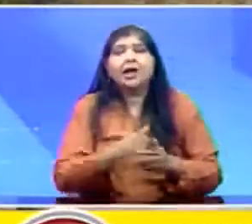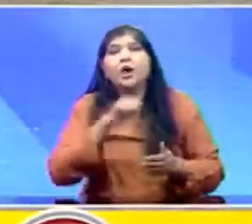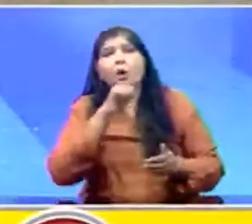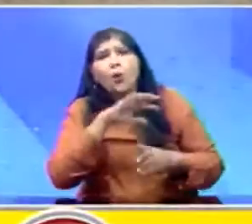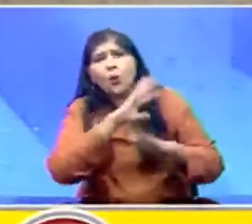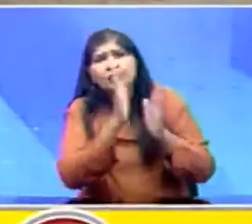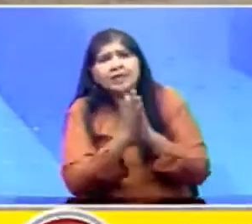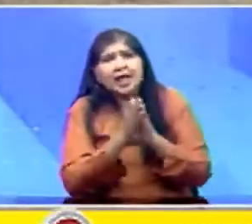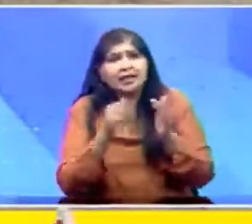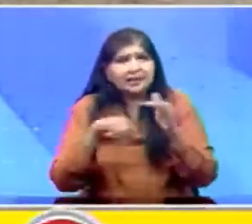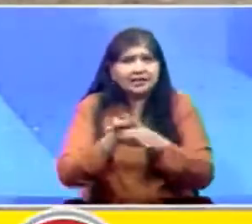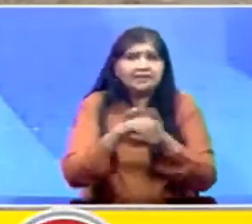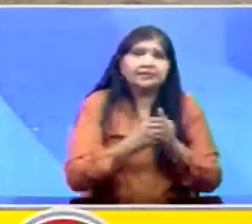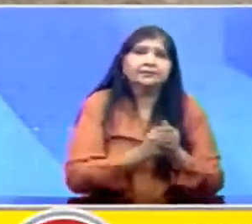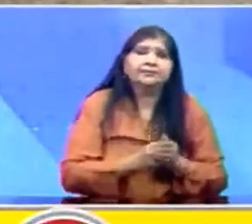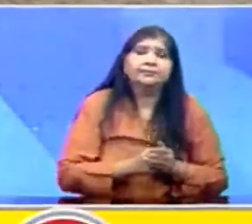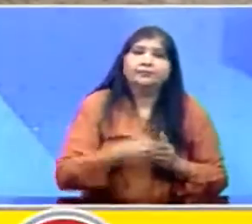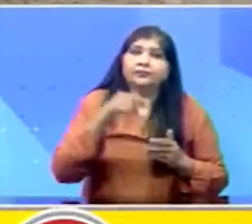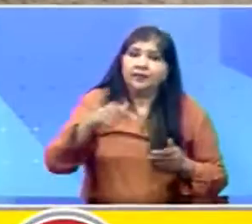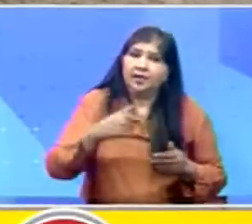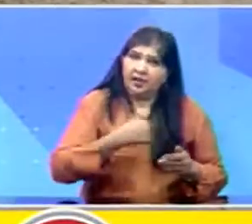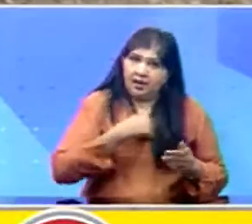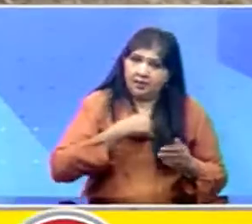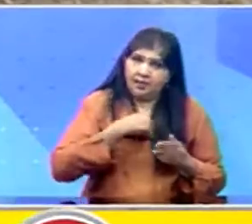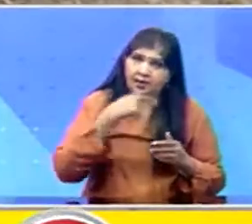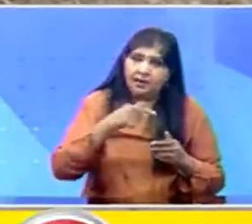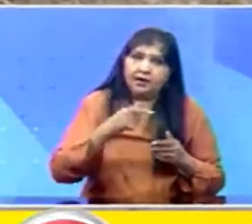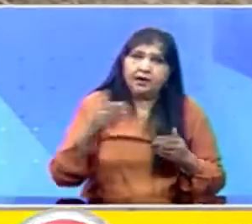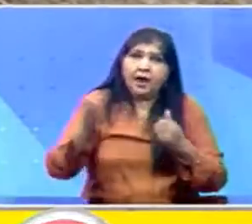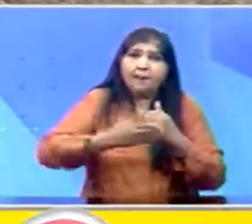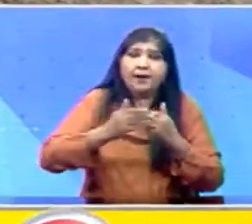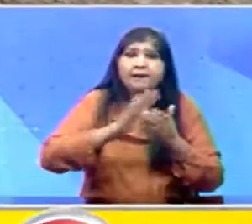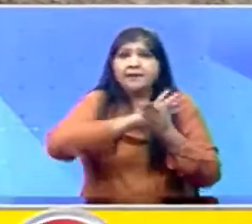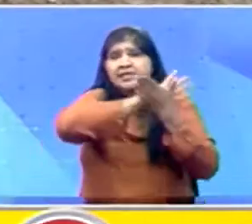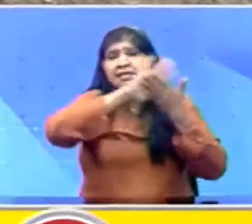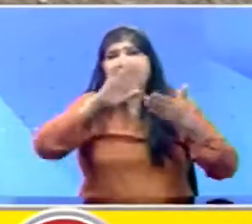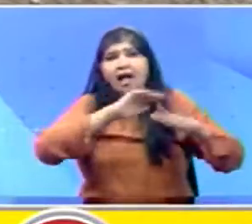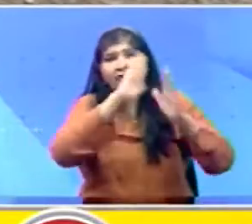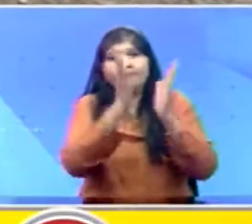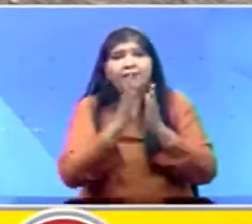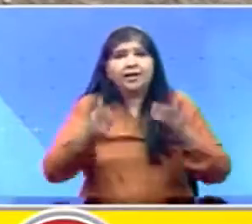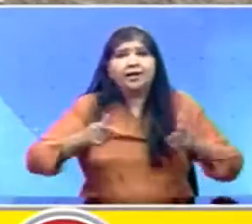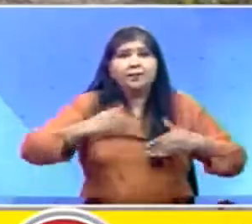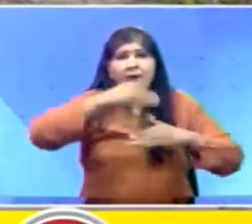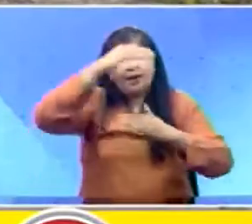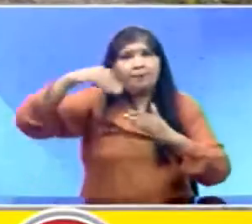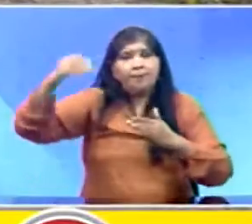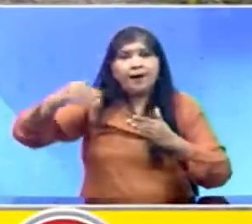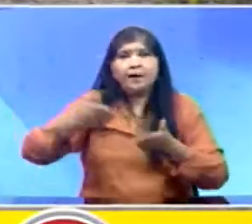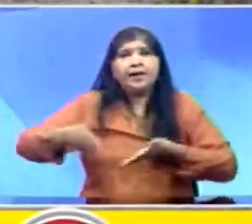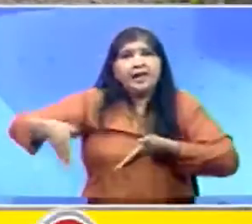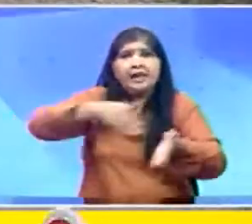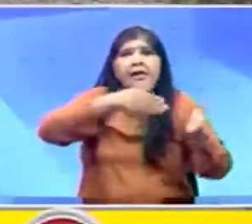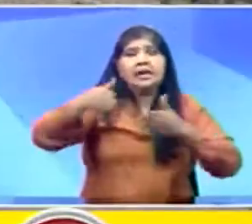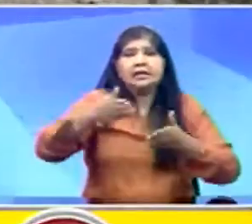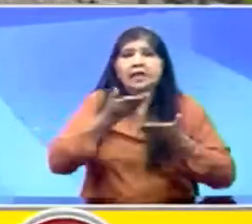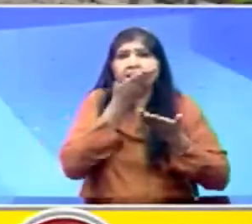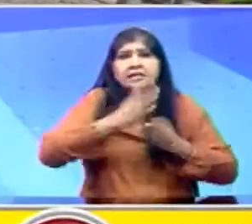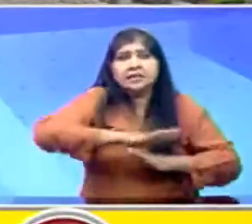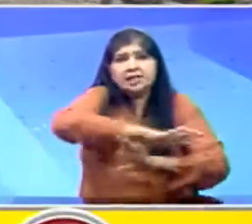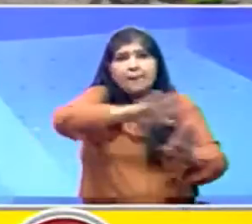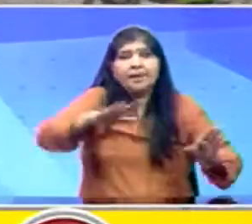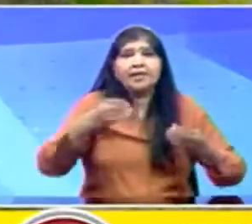भुजूर्ग भी है, हमारा परियावरन स्वच्चर है, हमारे पहाड, नदिया, समंदर